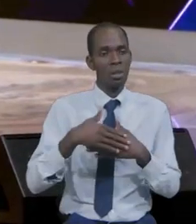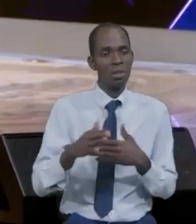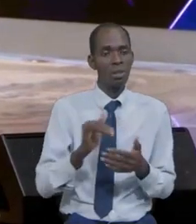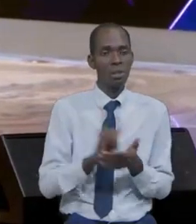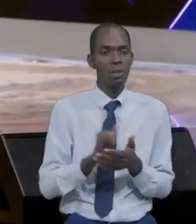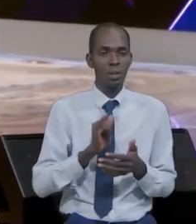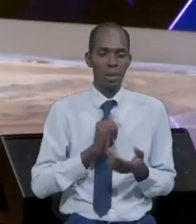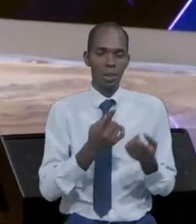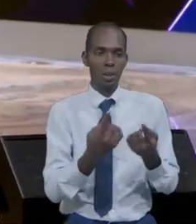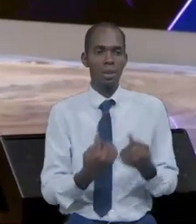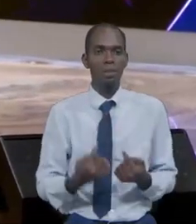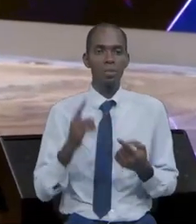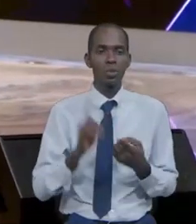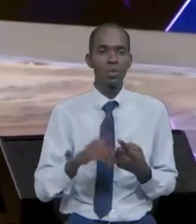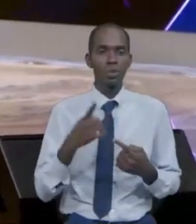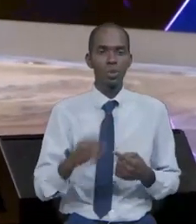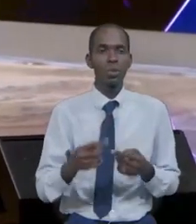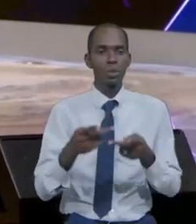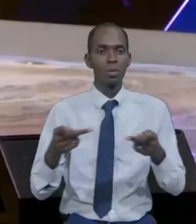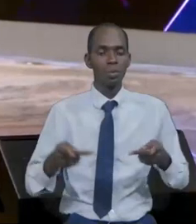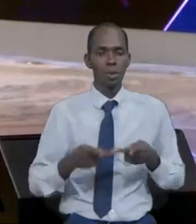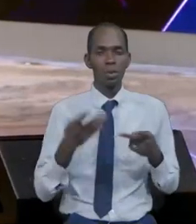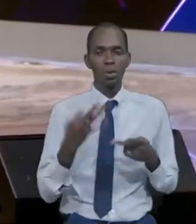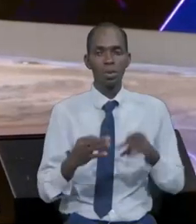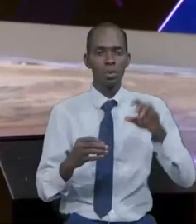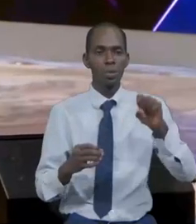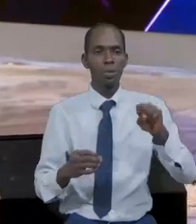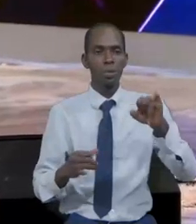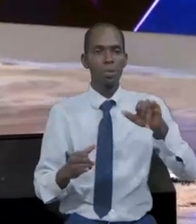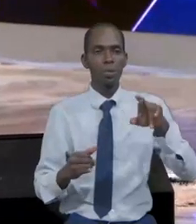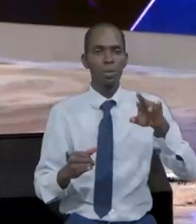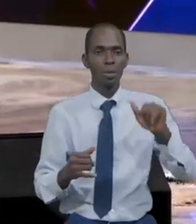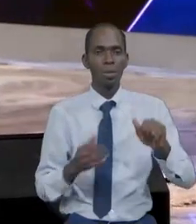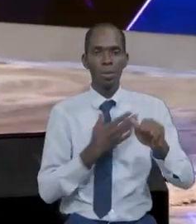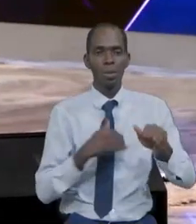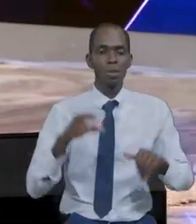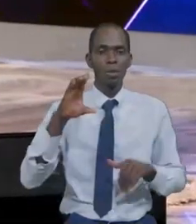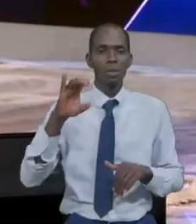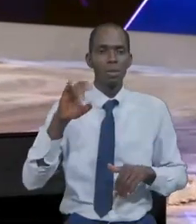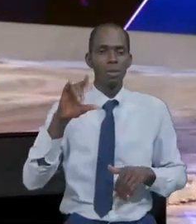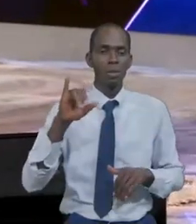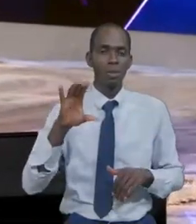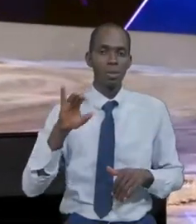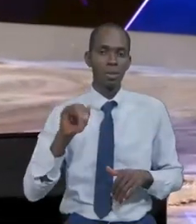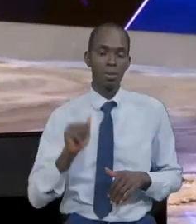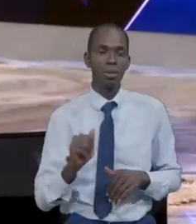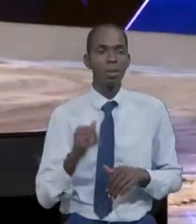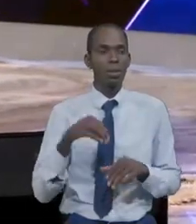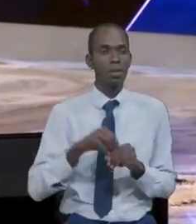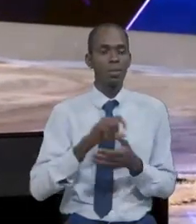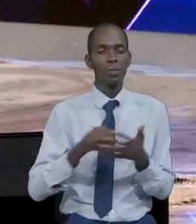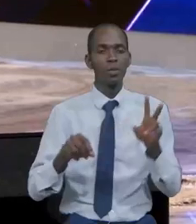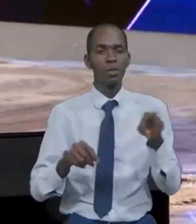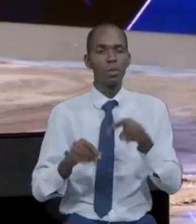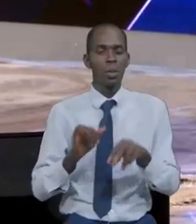J'allais ensuite dans les contrées de la Syrie et de la Cilicie. 22.